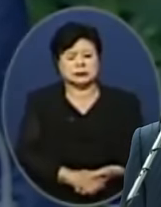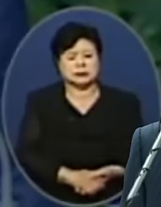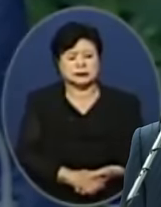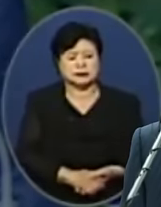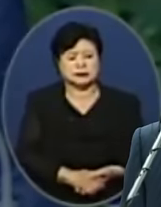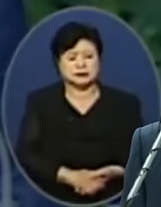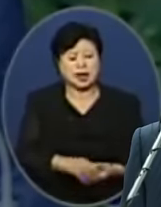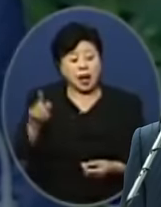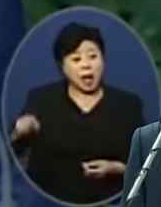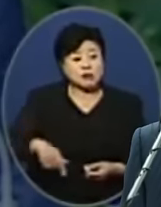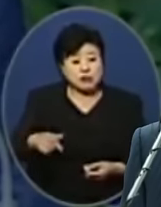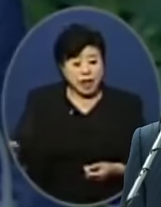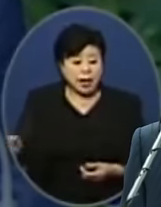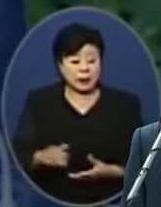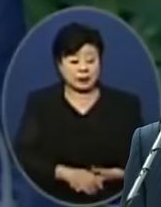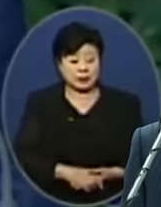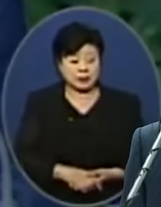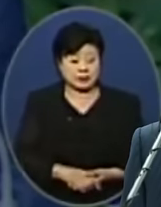하루에